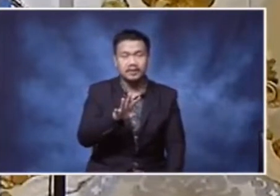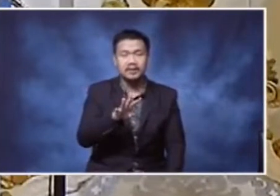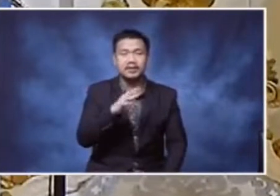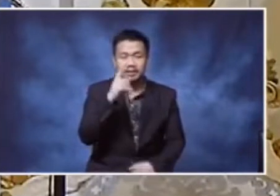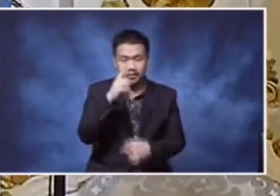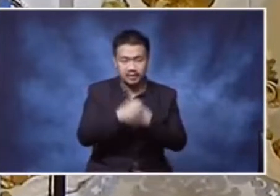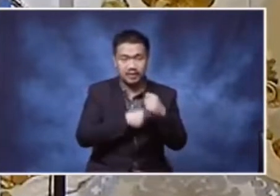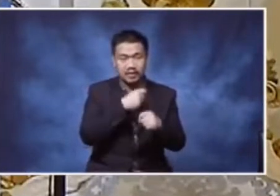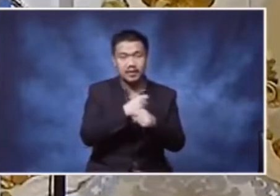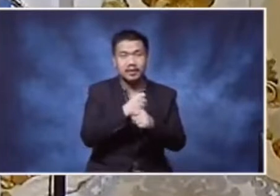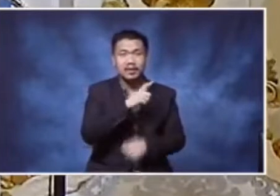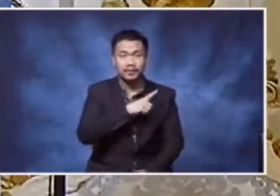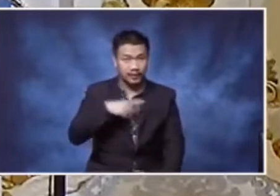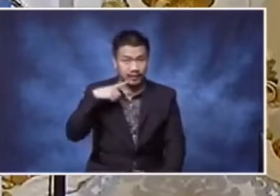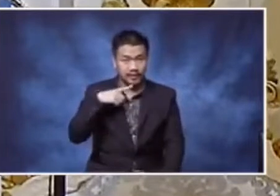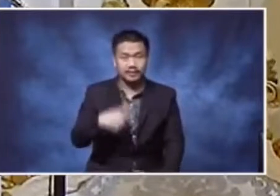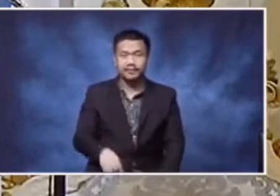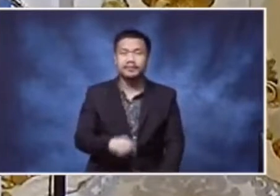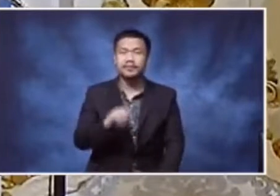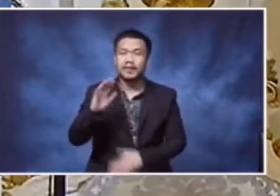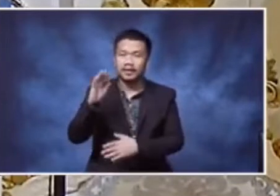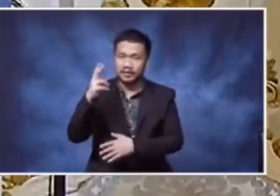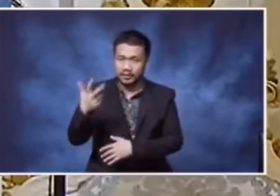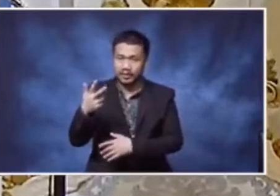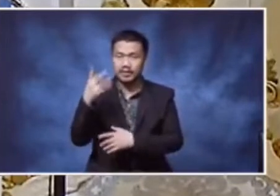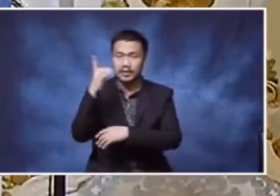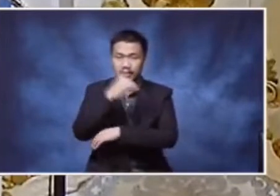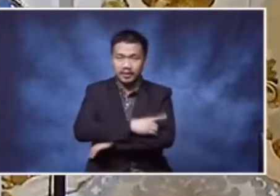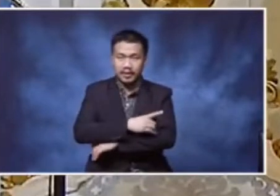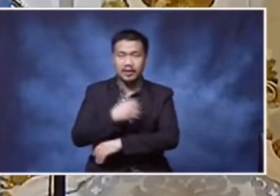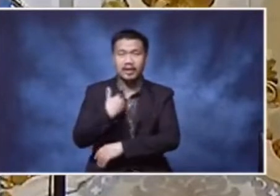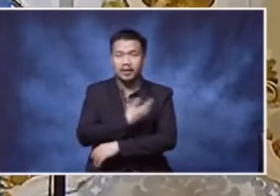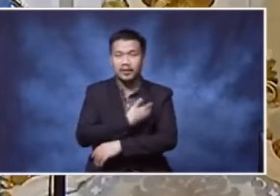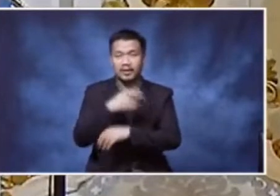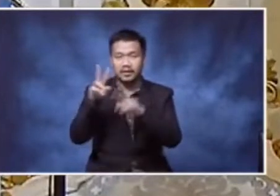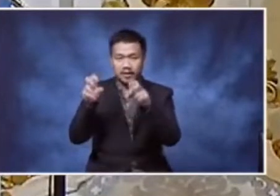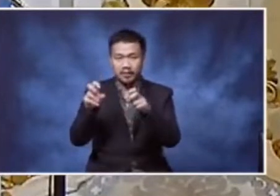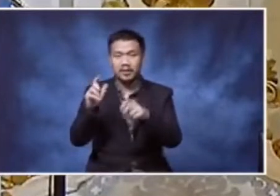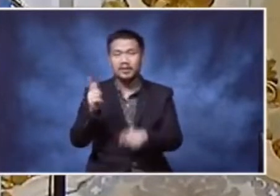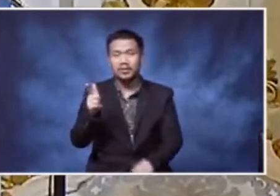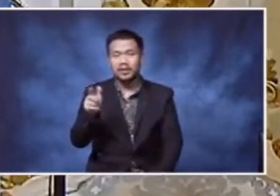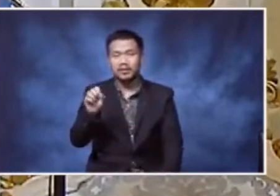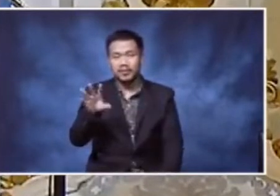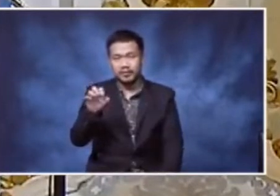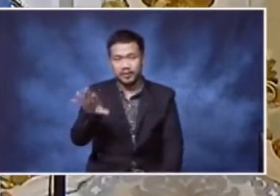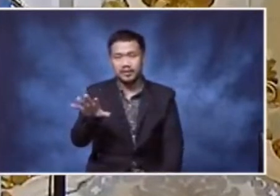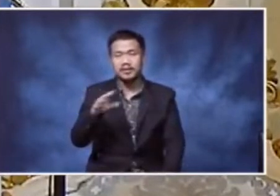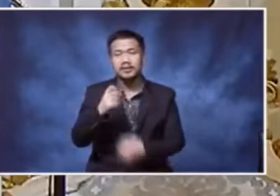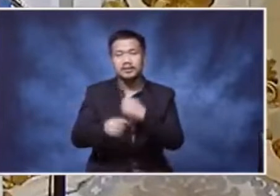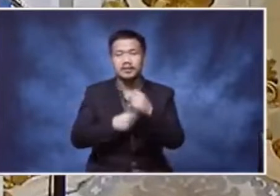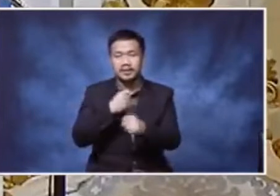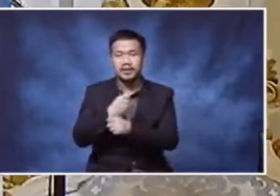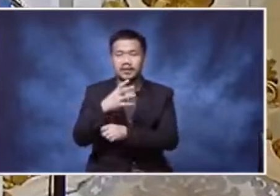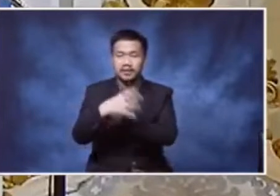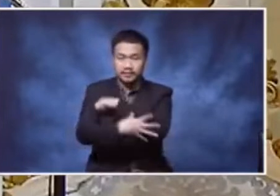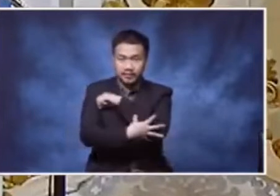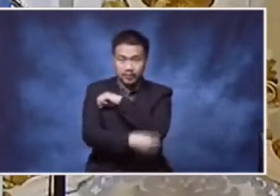2014, Year of the Lady. Pangkatong araw, yung paksa natin ng 2015, Year of the